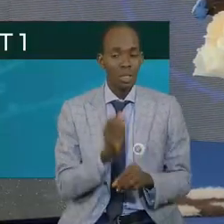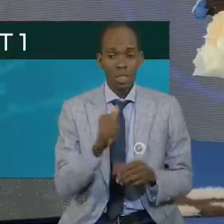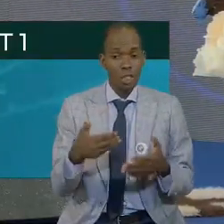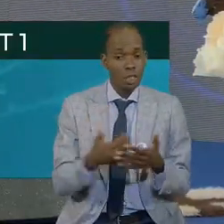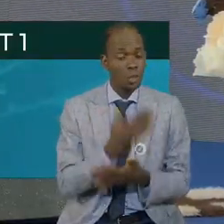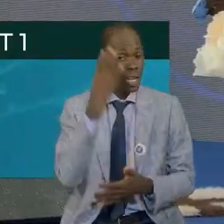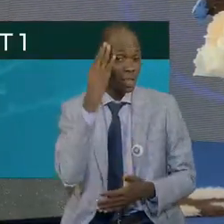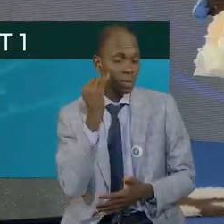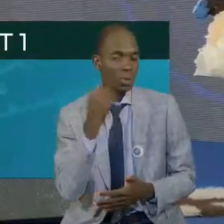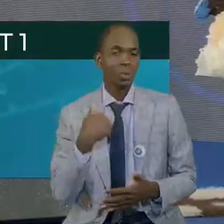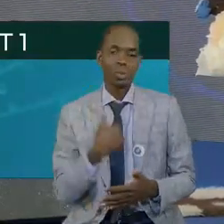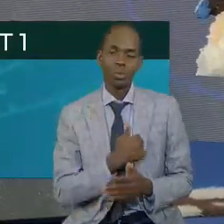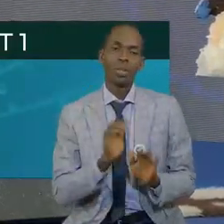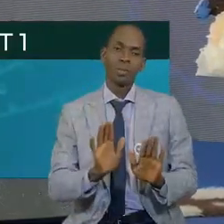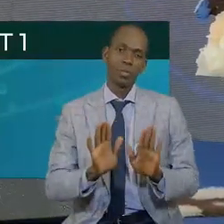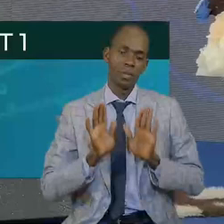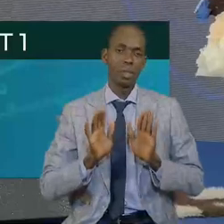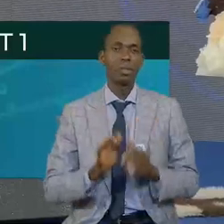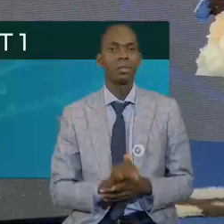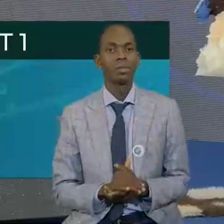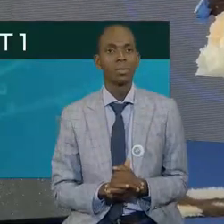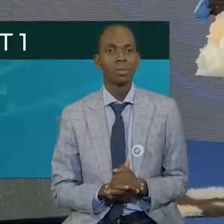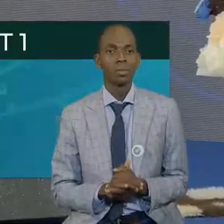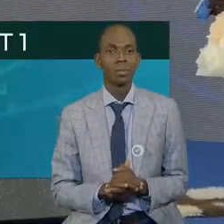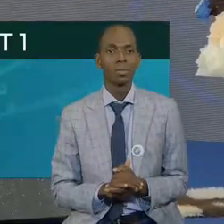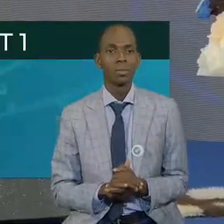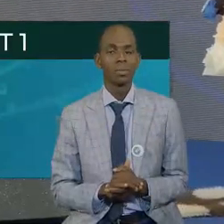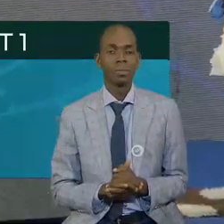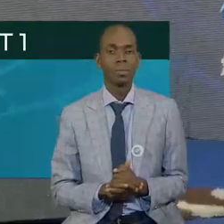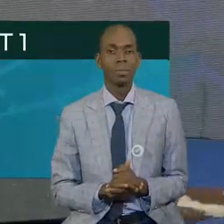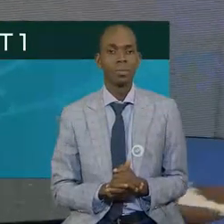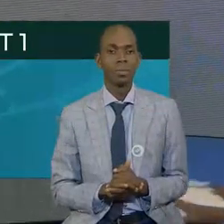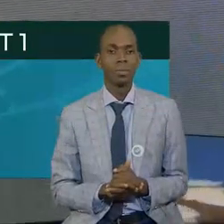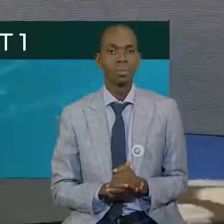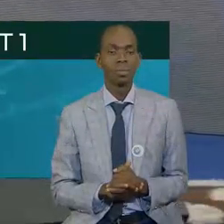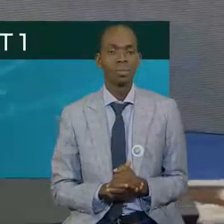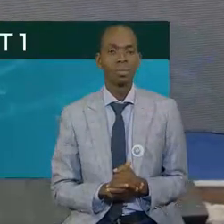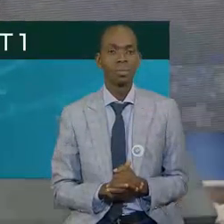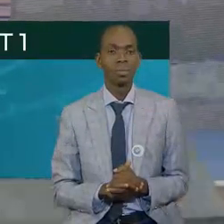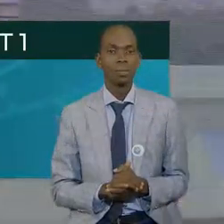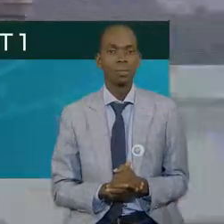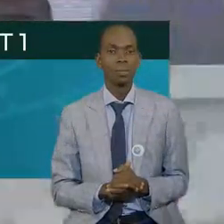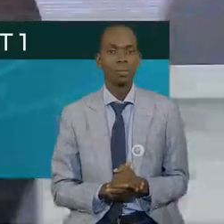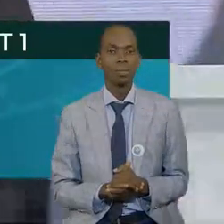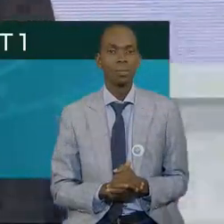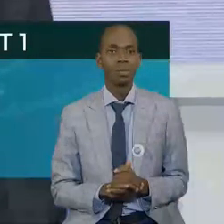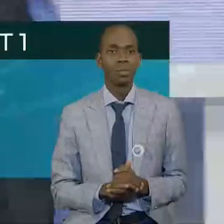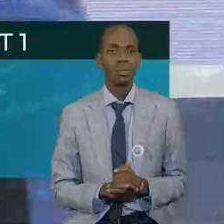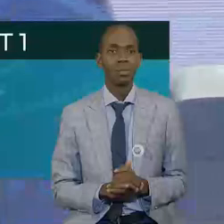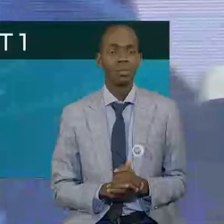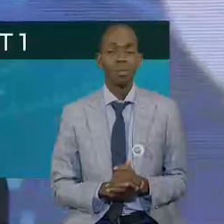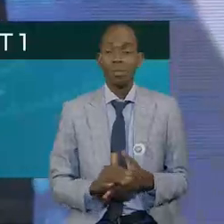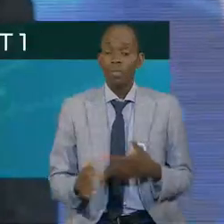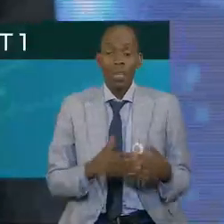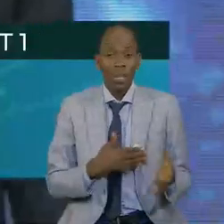fear. Et donc là, nous sommes en train de marcher parce que l'endroit, le sol n'est pas droit. Il y a donc des bosses. Nous essayons, nous tombons. Et